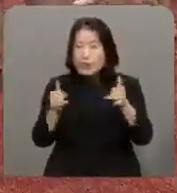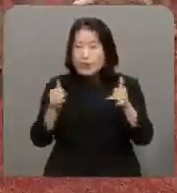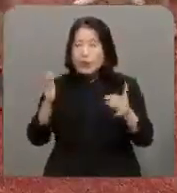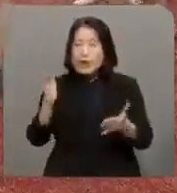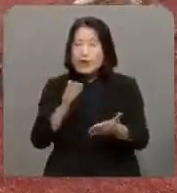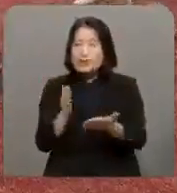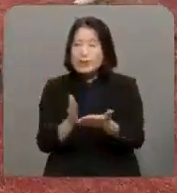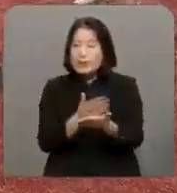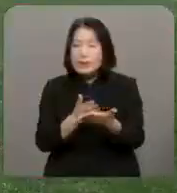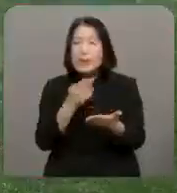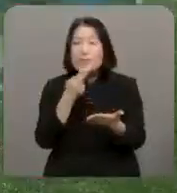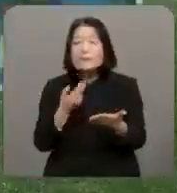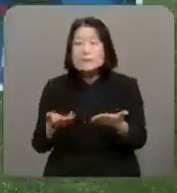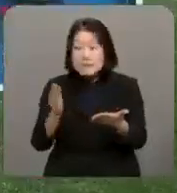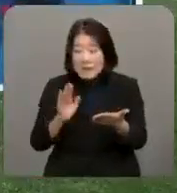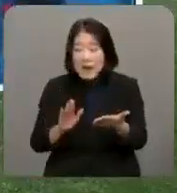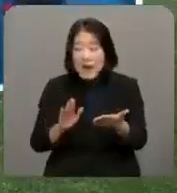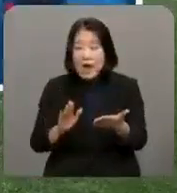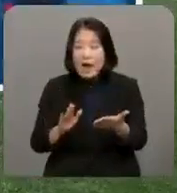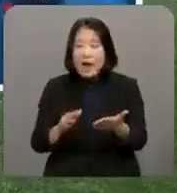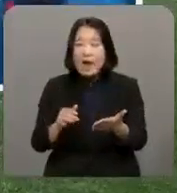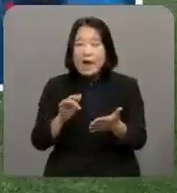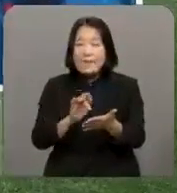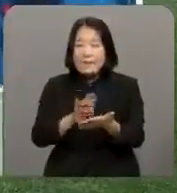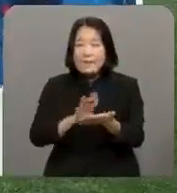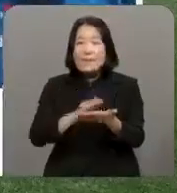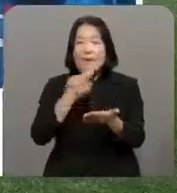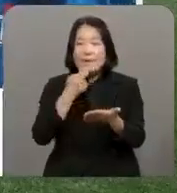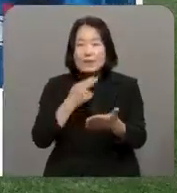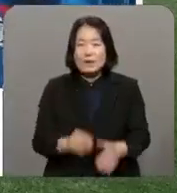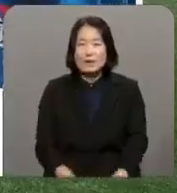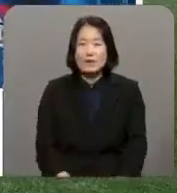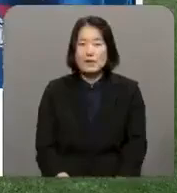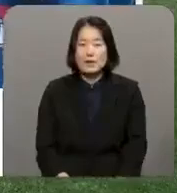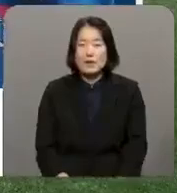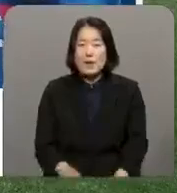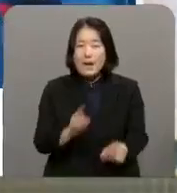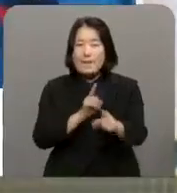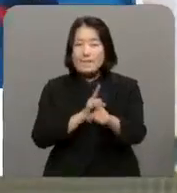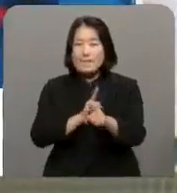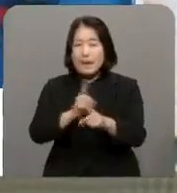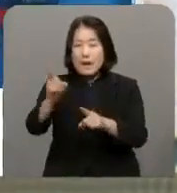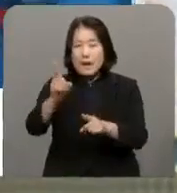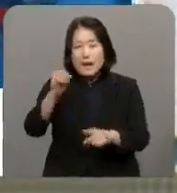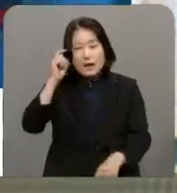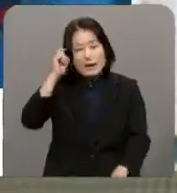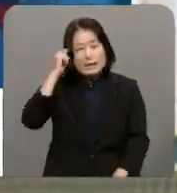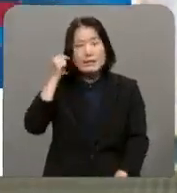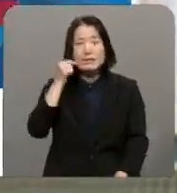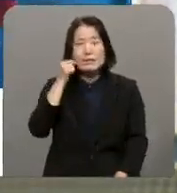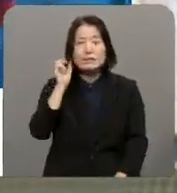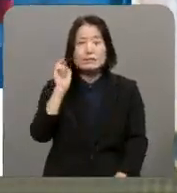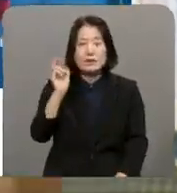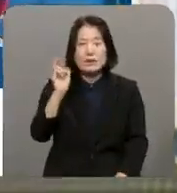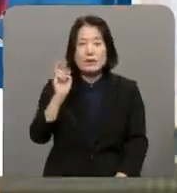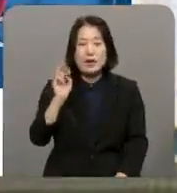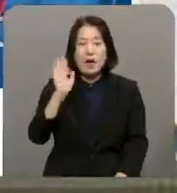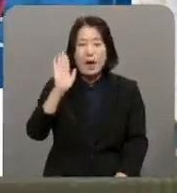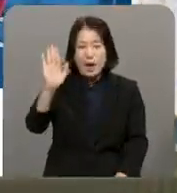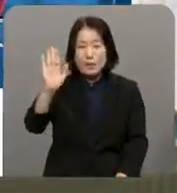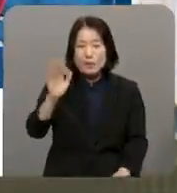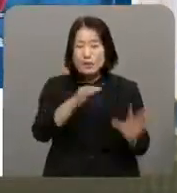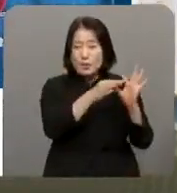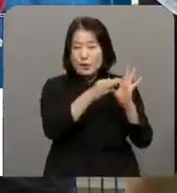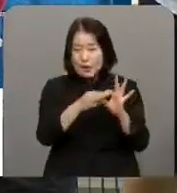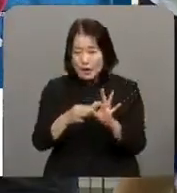빈자리는 커 보이지 않았습니다. 사실 여기까지 올 거라는 생각은 뭐 누구도 뭐 안 했을 거예요. 앞으로도 계속 하여튼